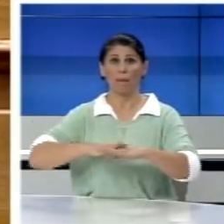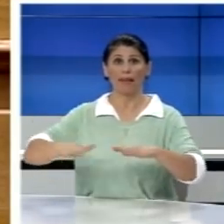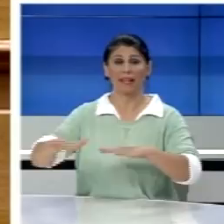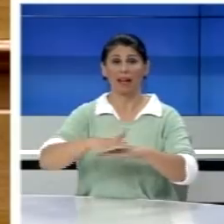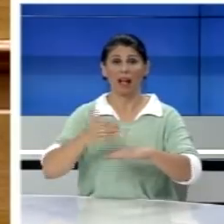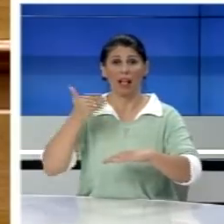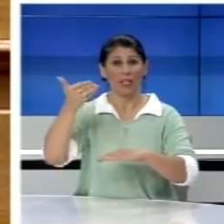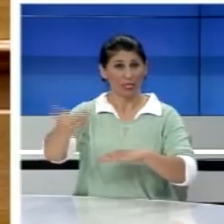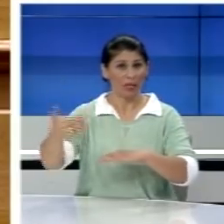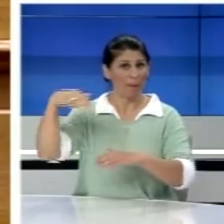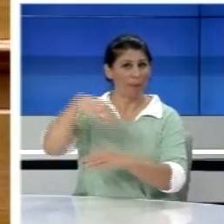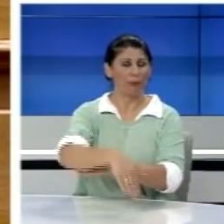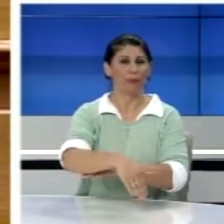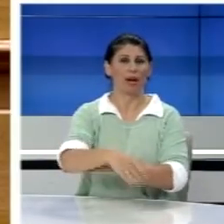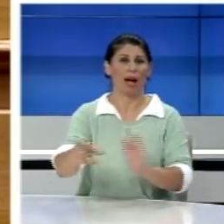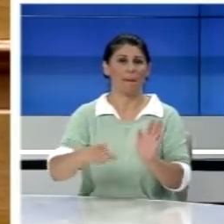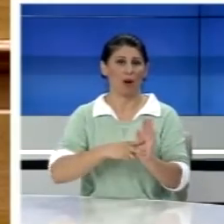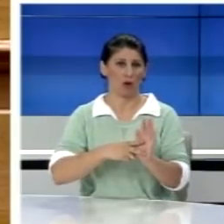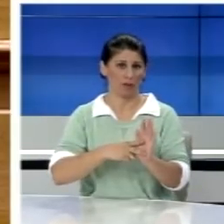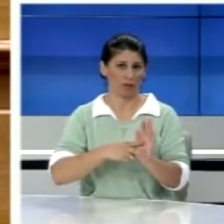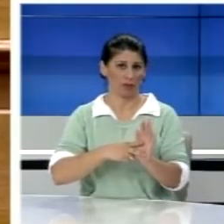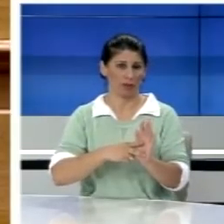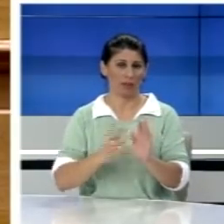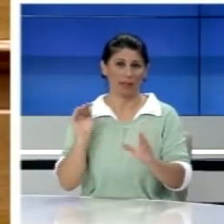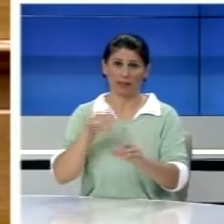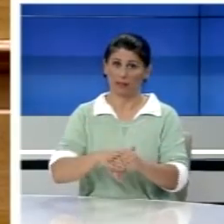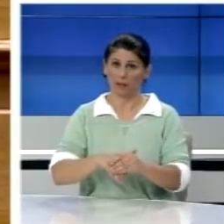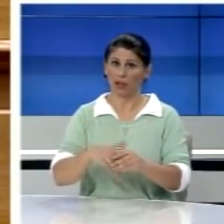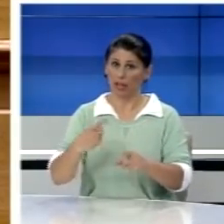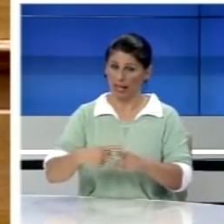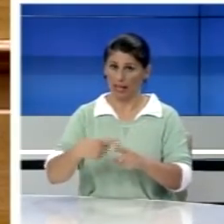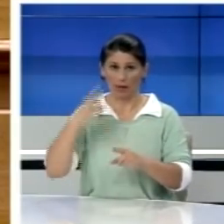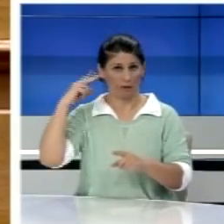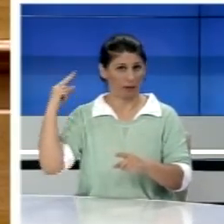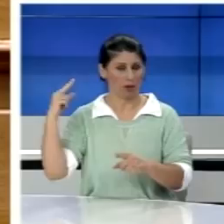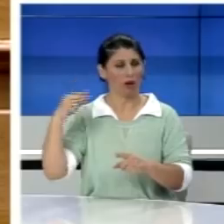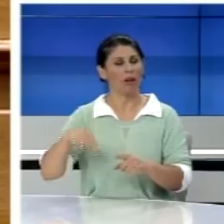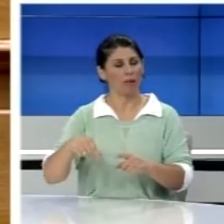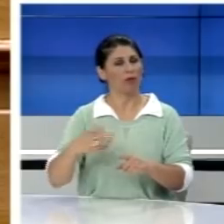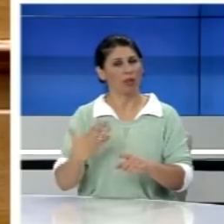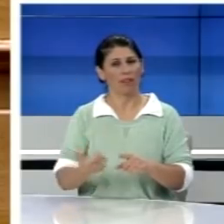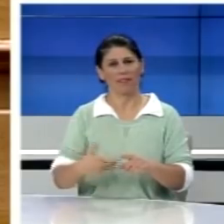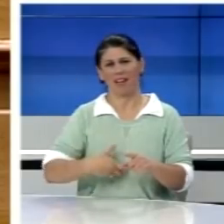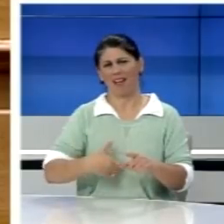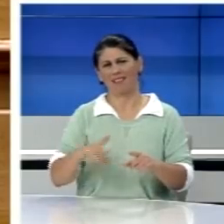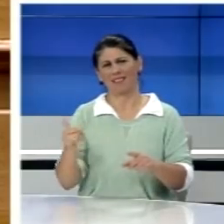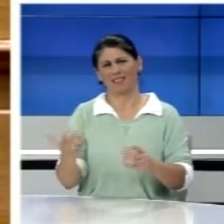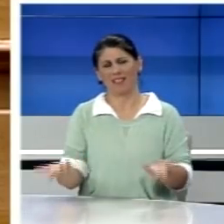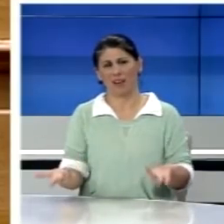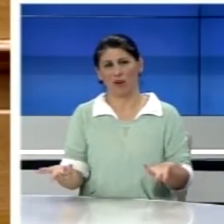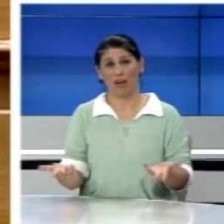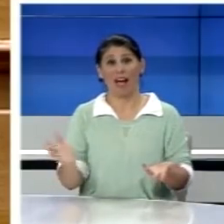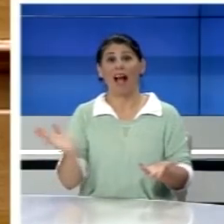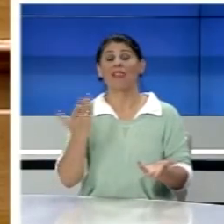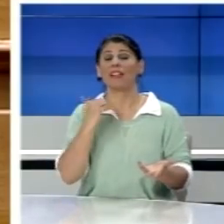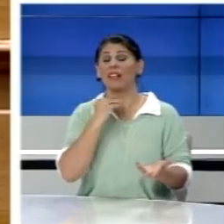Επικρατείας θα καταρριφθεί η απαγόρευση συμμετοχής Ελλήνων φοιτητών θα ήταν αστεία αν δεν